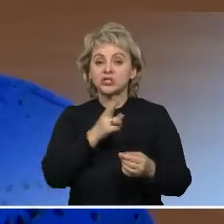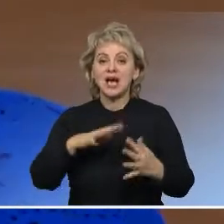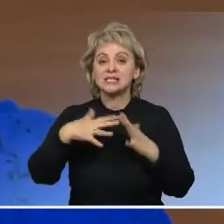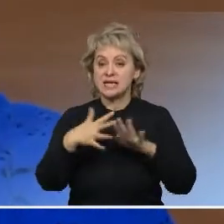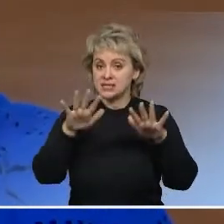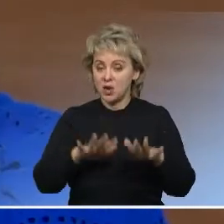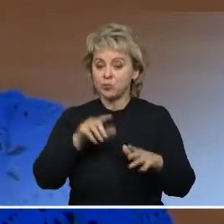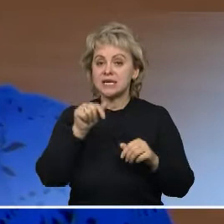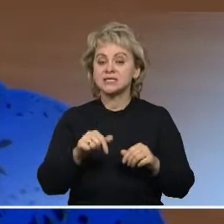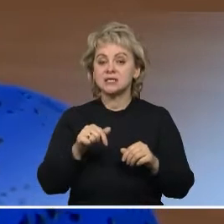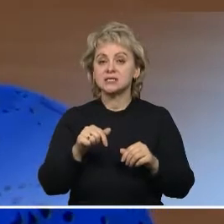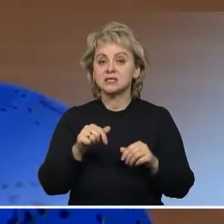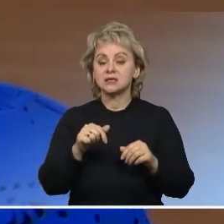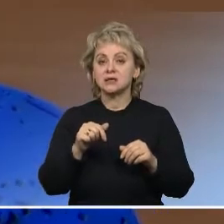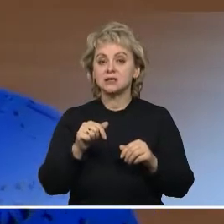сельской местности